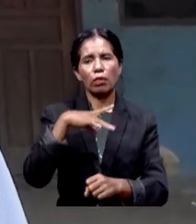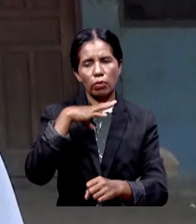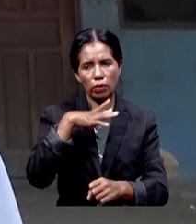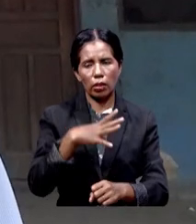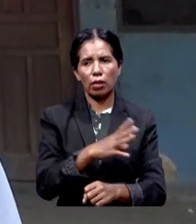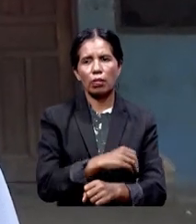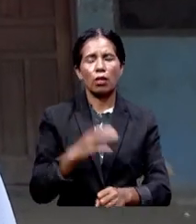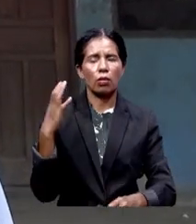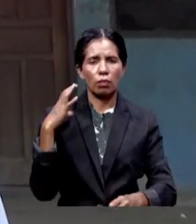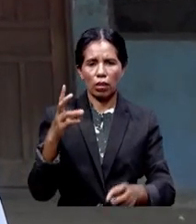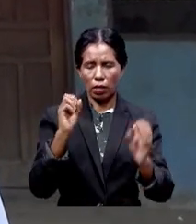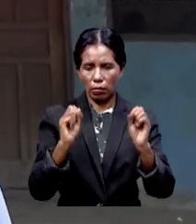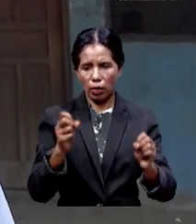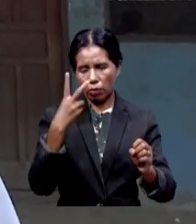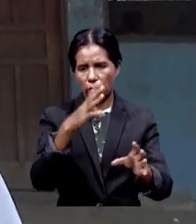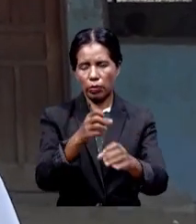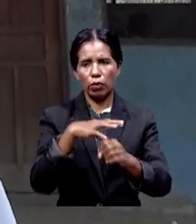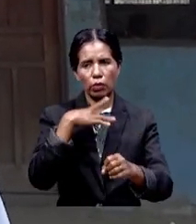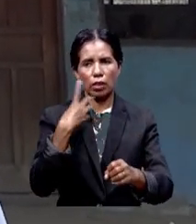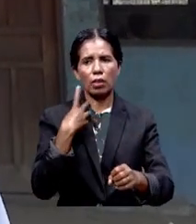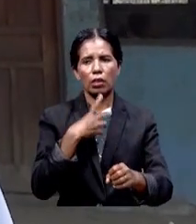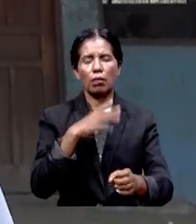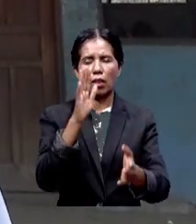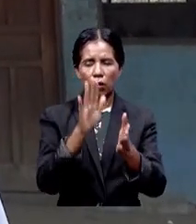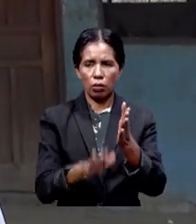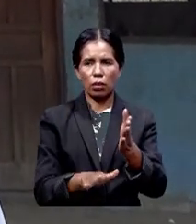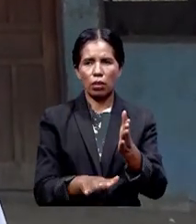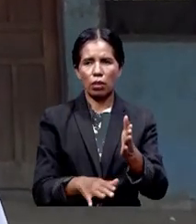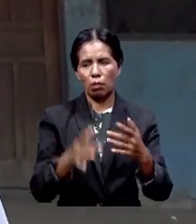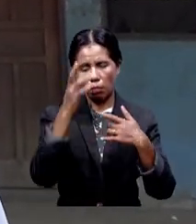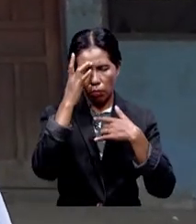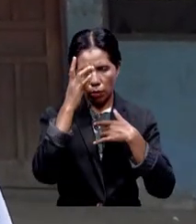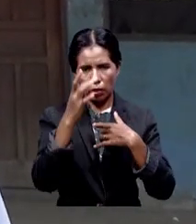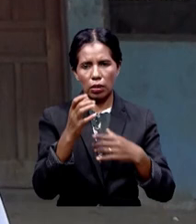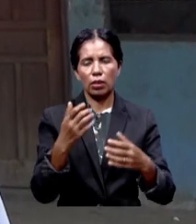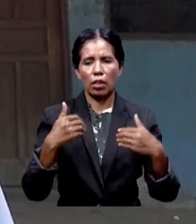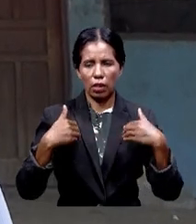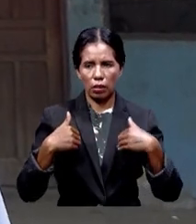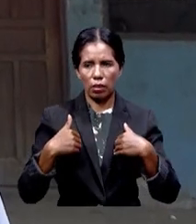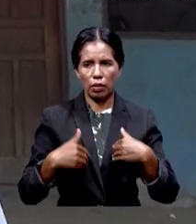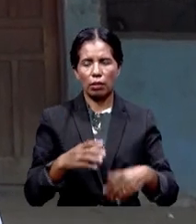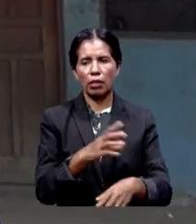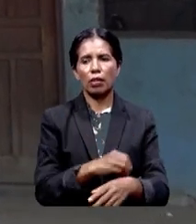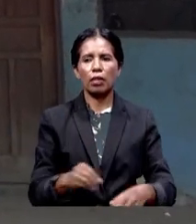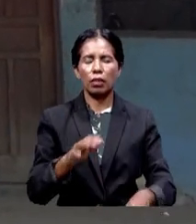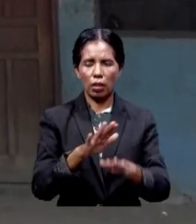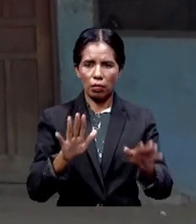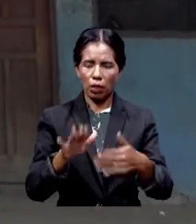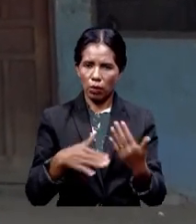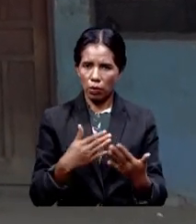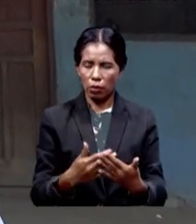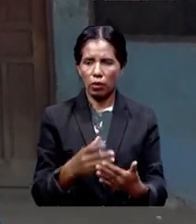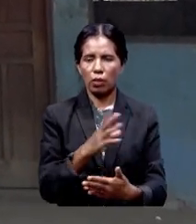parte kompetente mai foti ba atunene tebele minimiza moras nebe ma karik sei akontese ka musuba iha labari sira